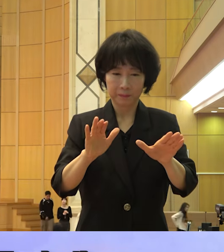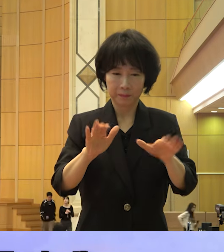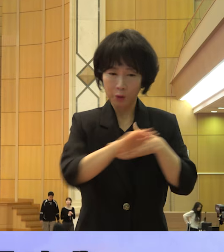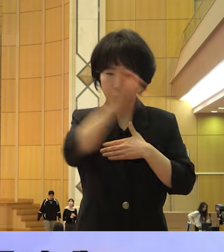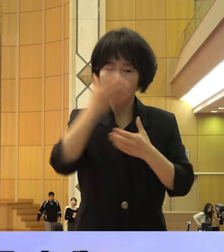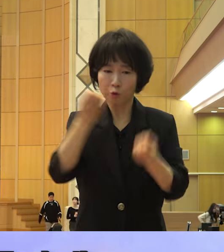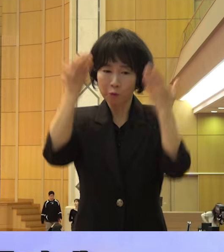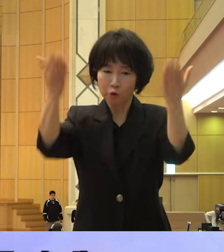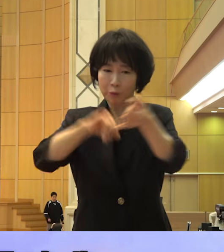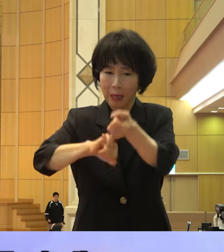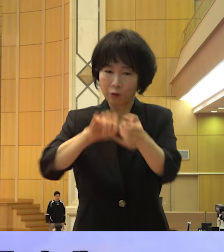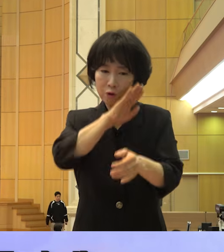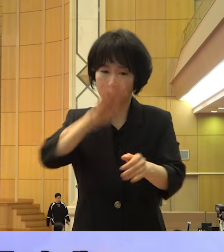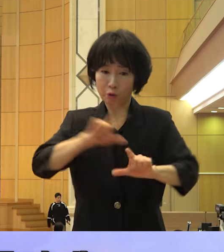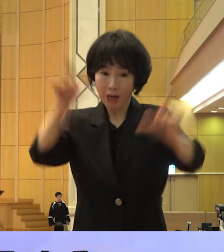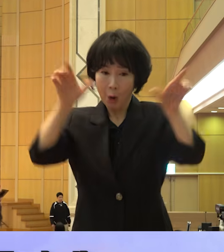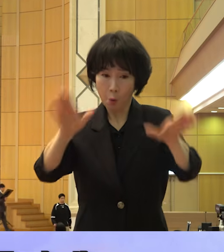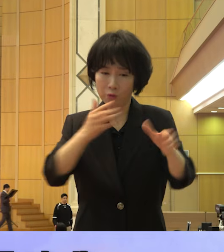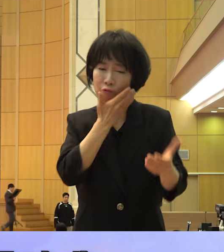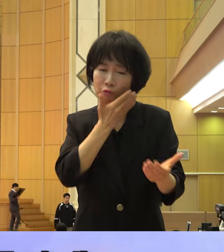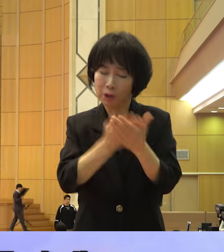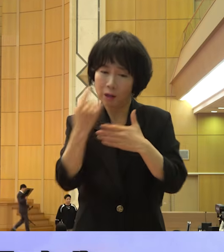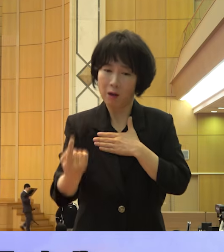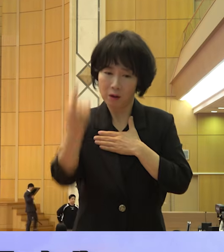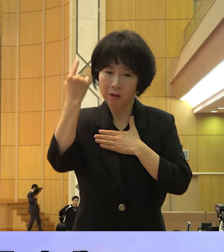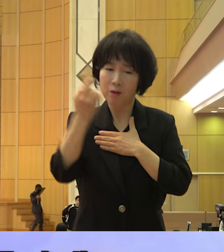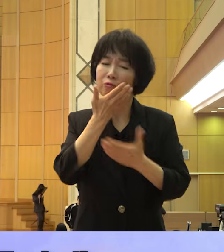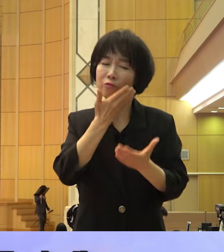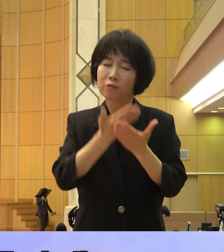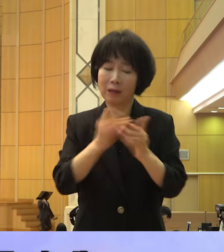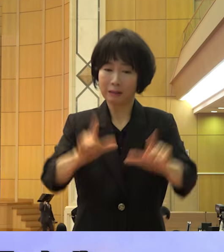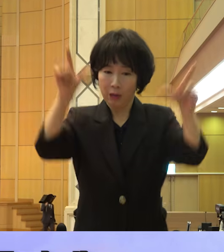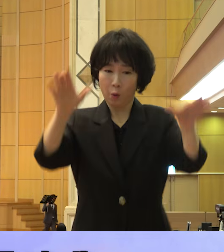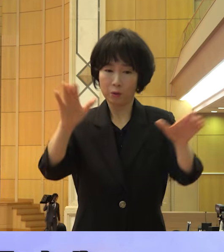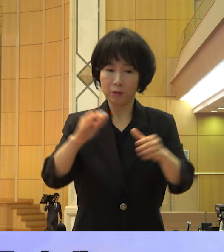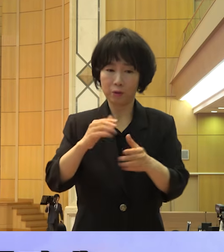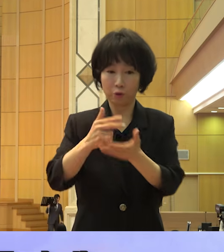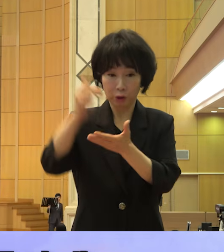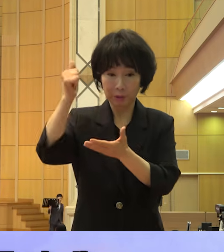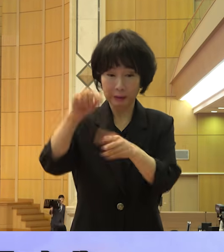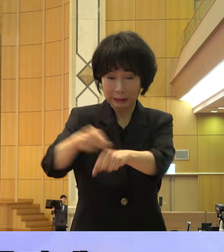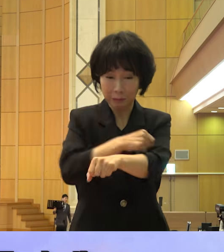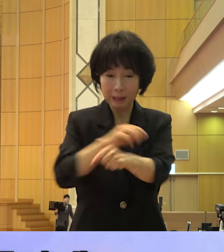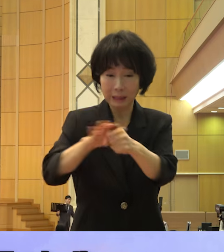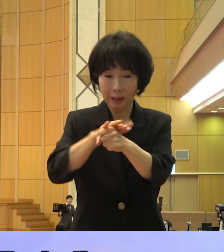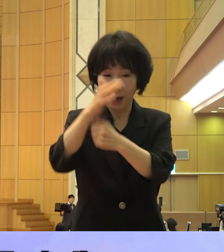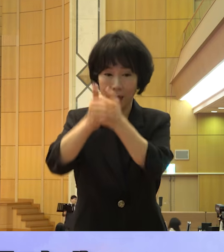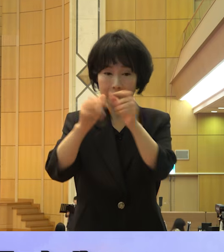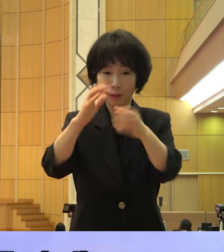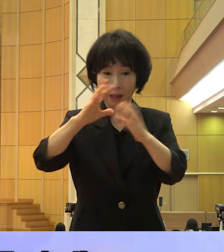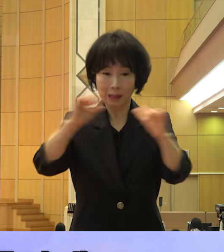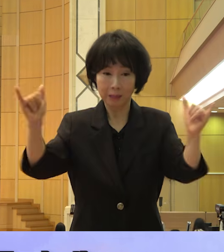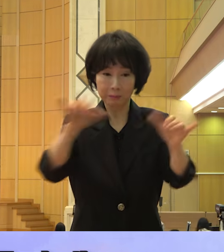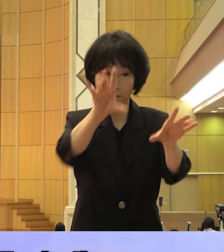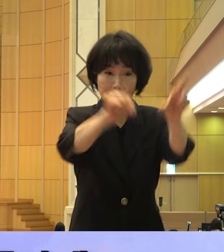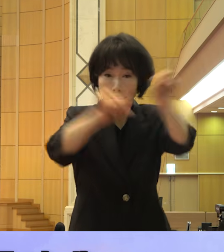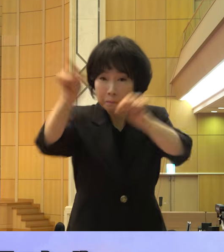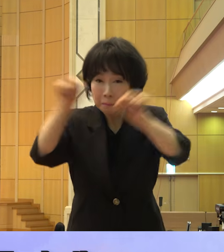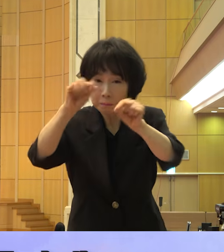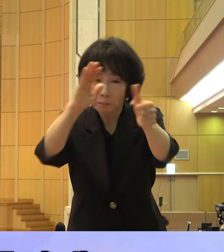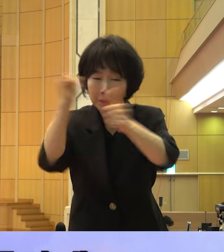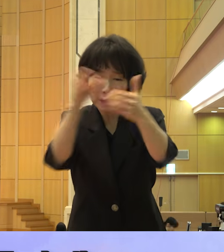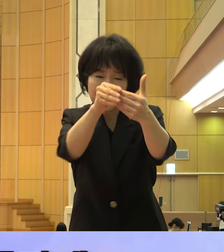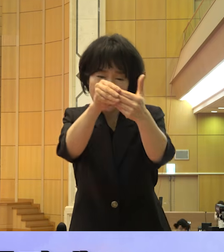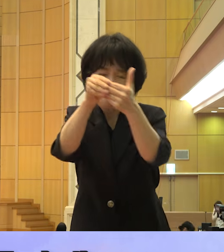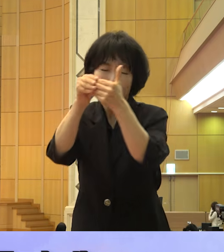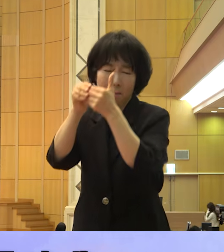우리들에게 축복의 주심과 약속하신 존귀하고 거룩한 안식일 날, 주님께서 특별히 사랑하는 하나님의 백성들 귀한 전으로